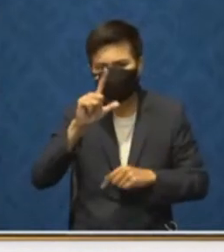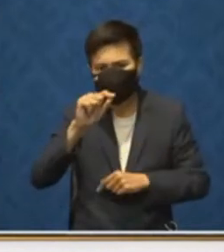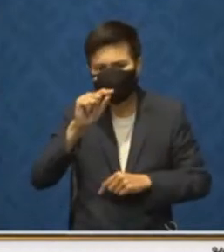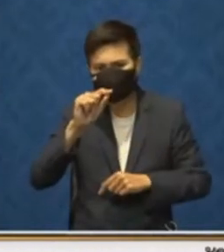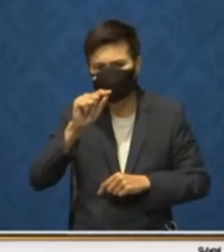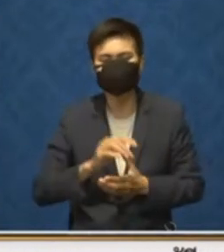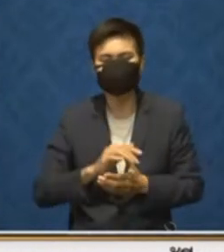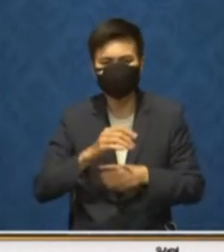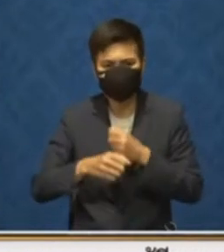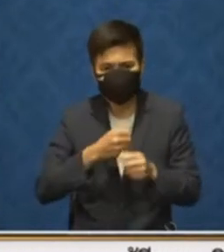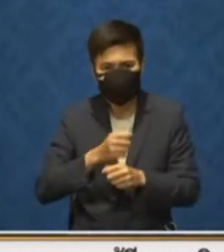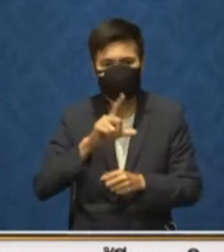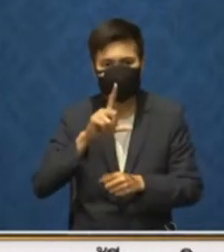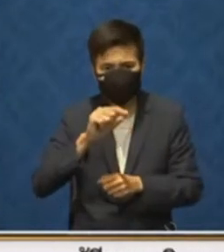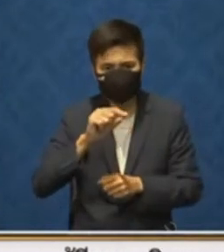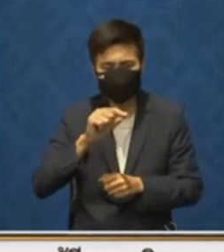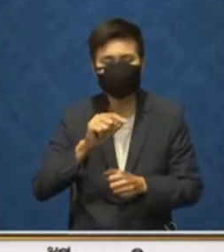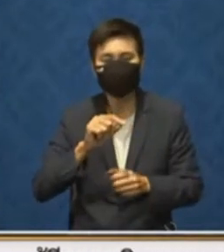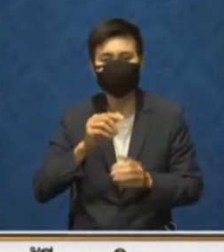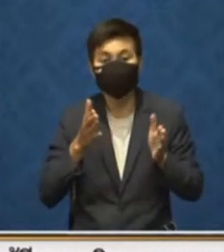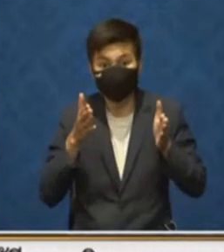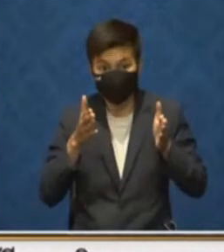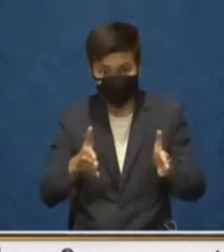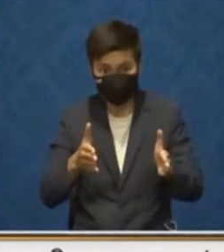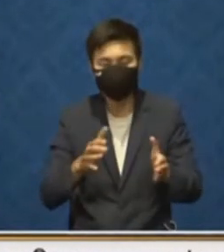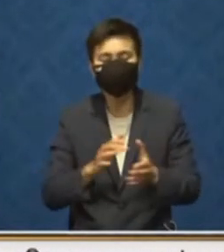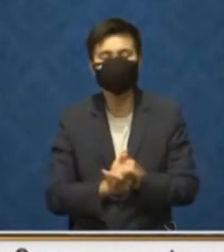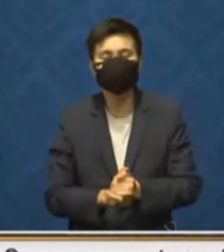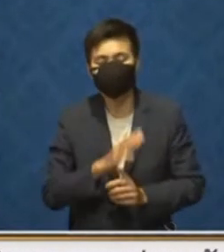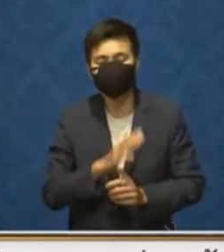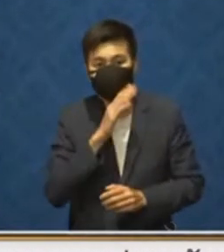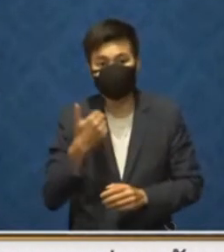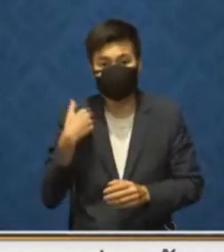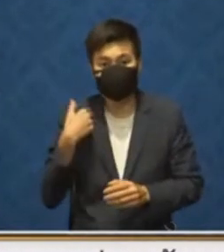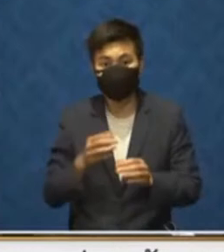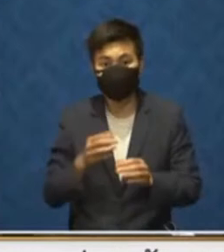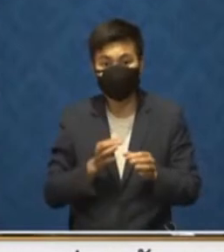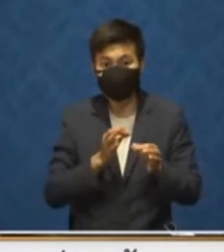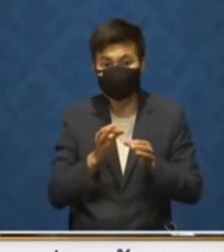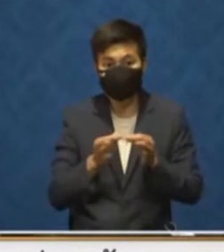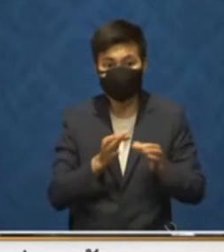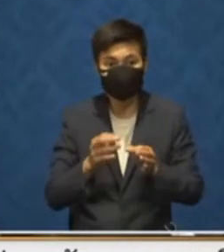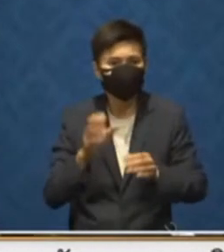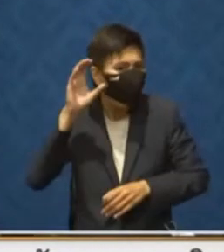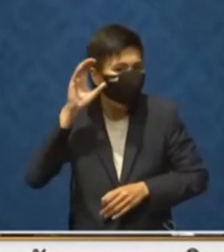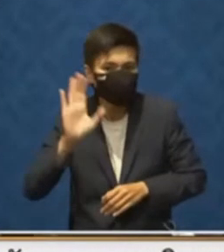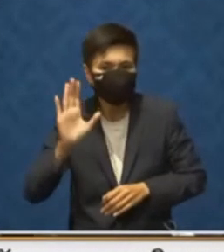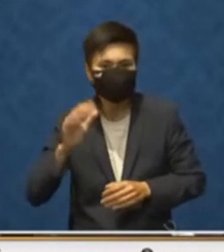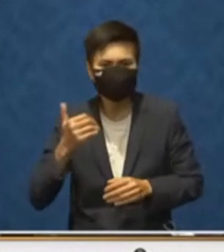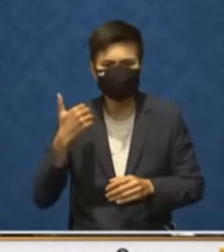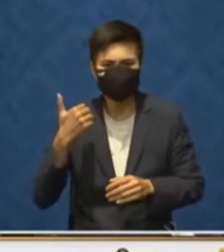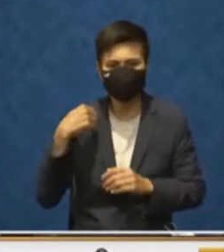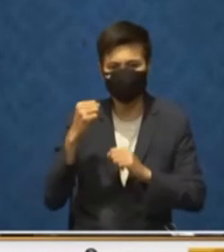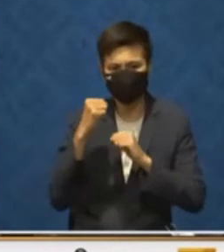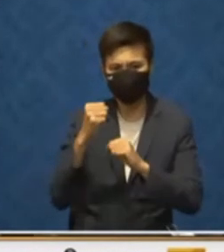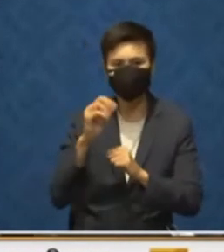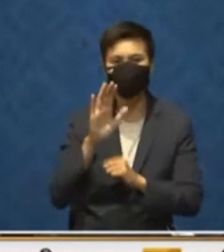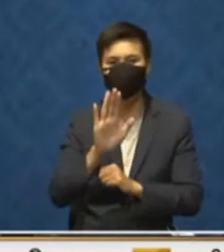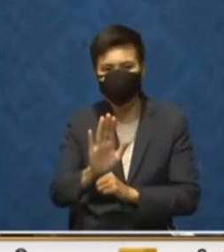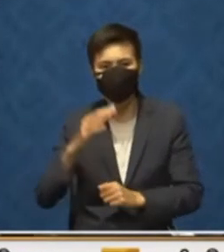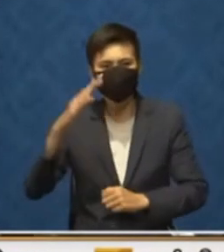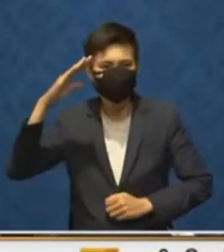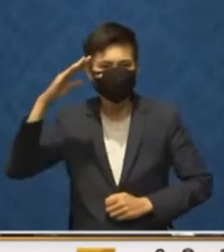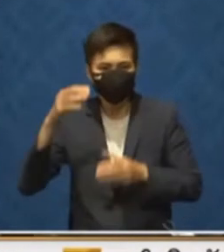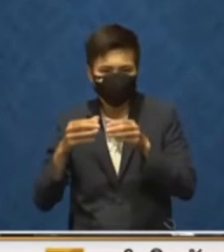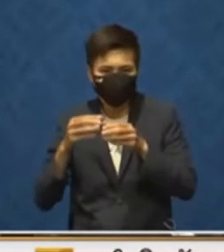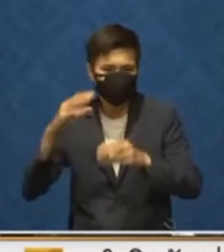ไม่ไว้วางใจครั้งเนี้ยก็เราพูดว่าเราจะมีการอภิปรายไม่ไว้วางใจมีความพยายามครับของกันกล่องครับทางกอง